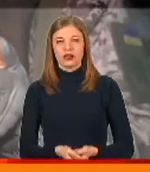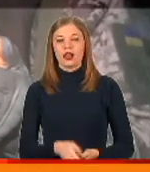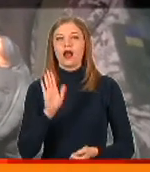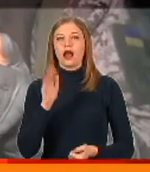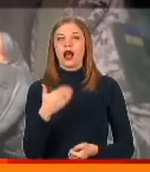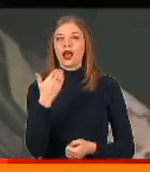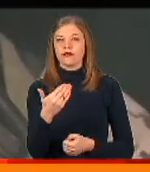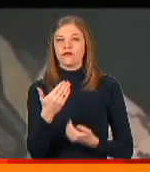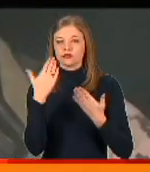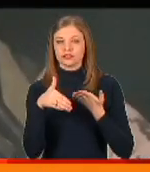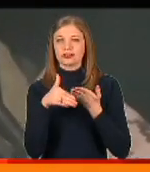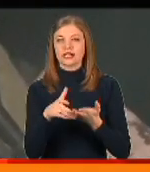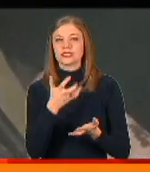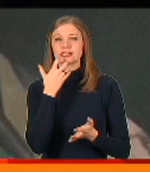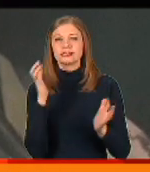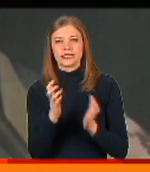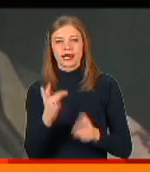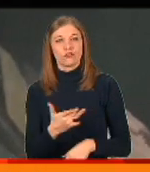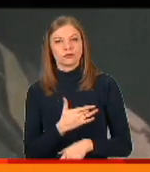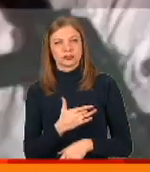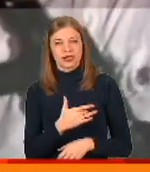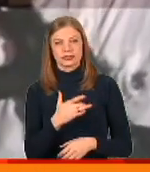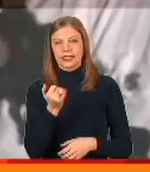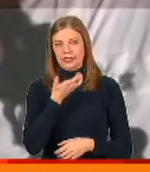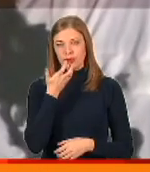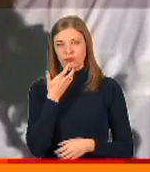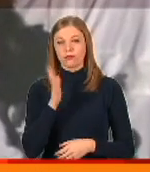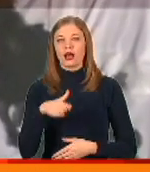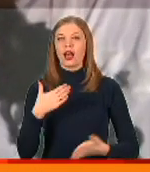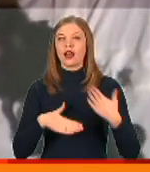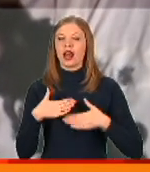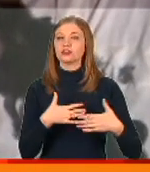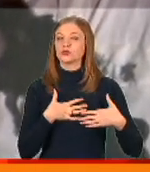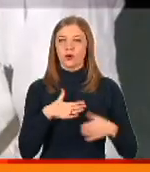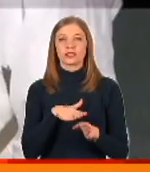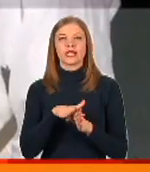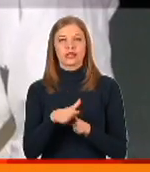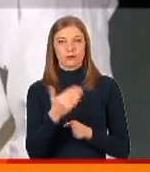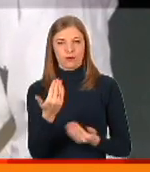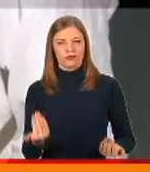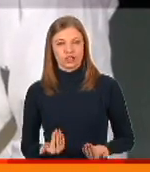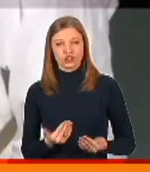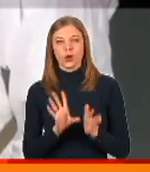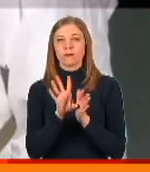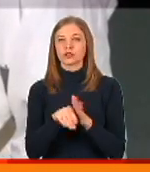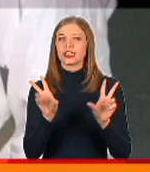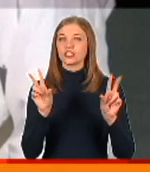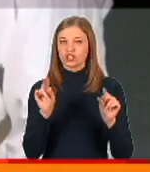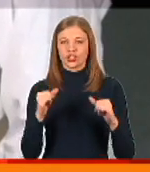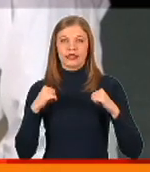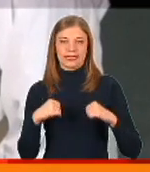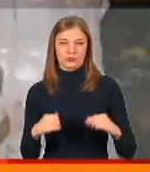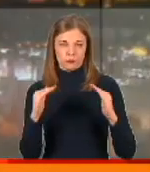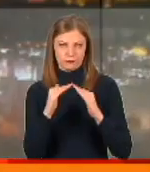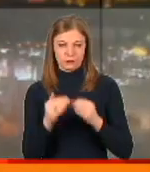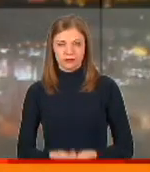вас ніжним крилом, зігріє вам серце різдвяним теплом. Хай радість кохання наповнить весь життя, поселиться щастя та спокій у ньому.